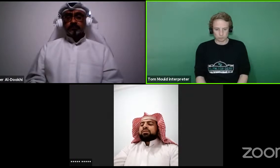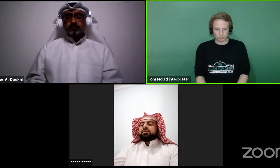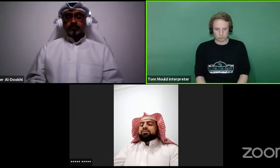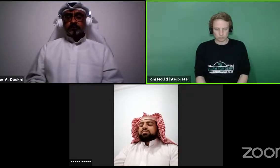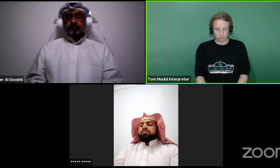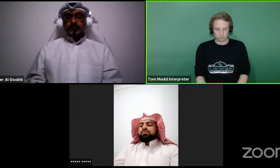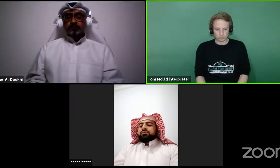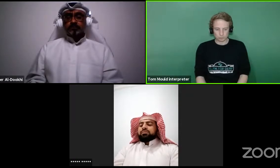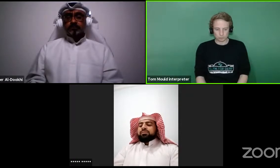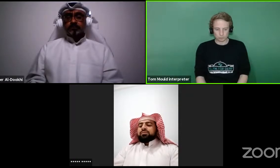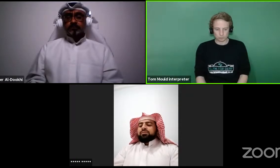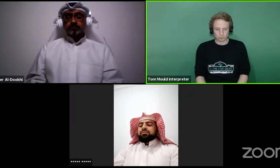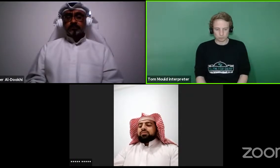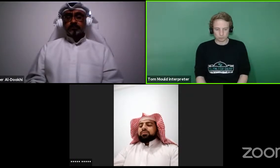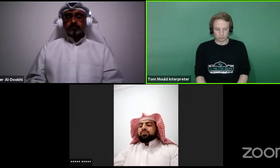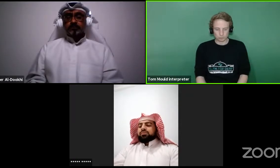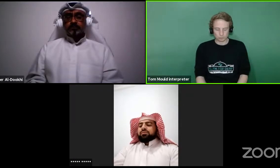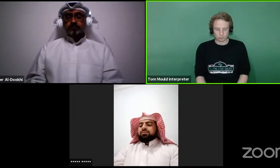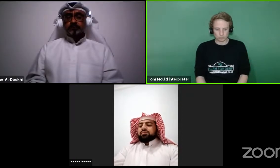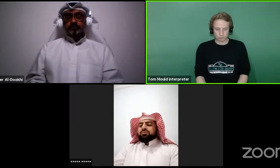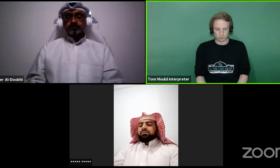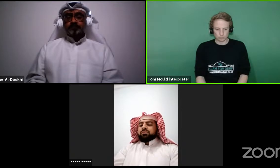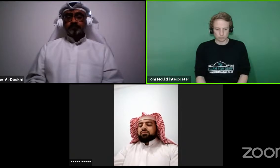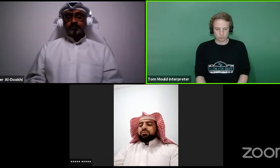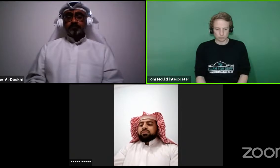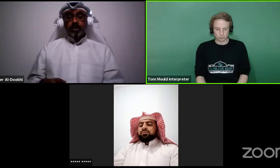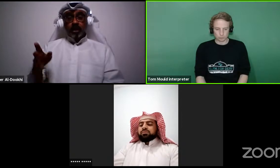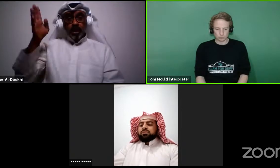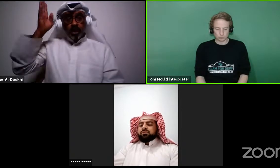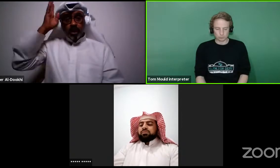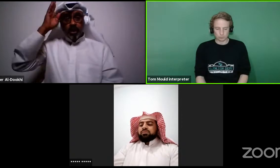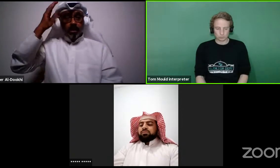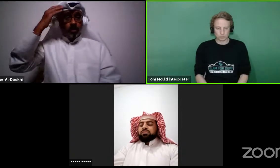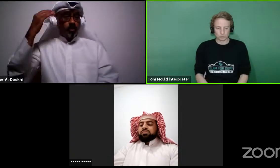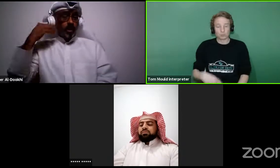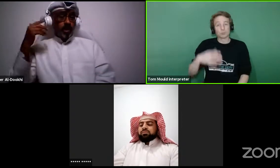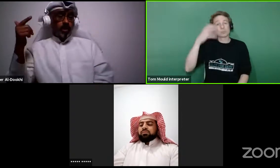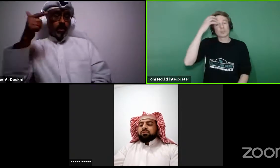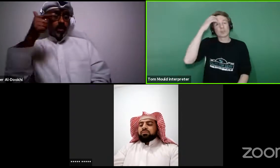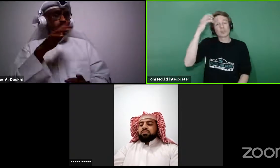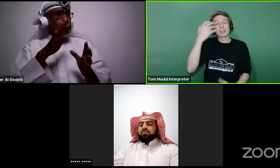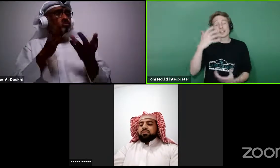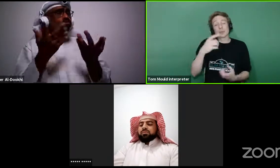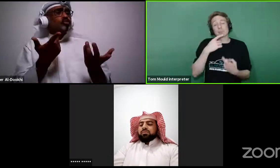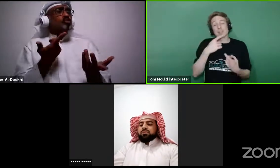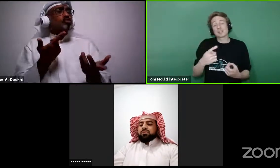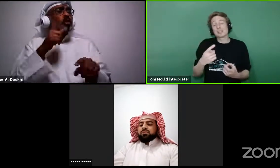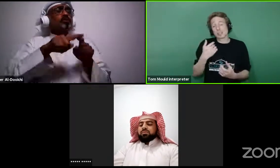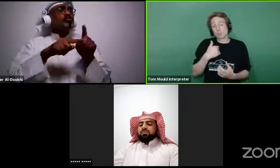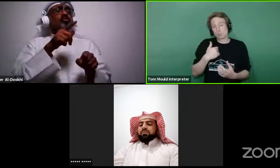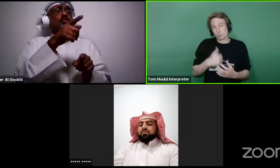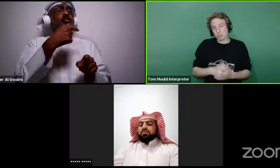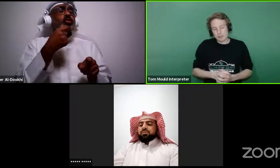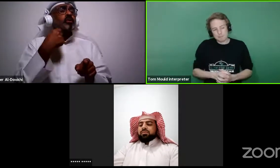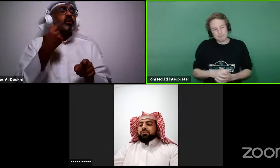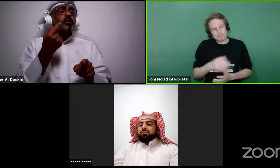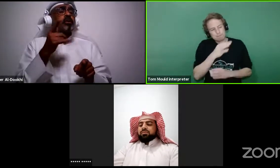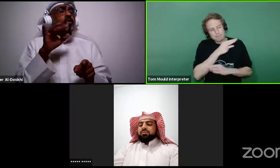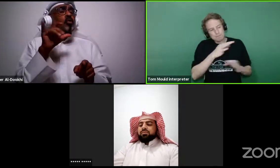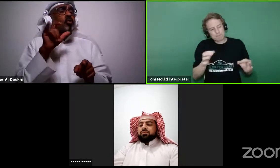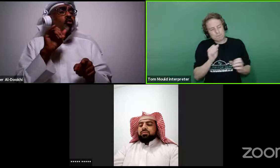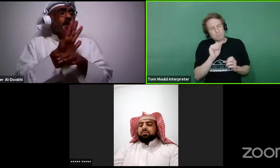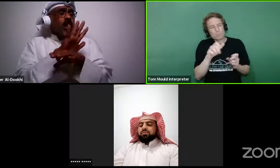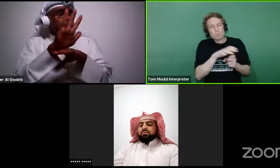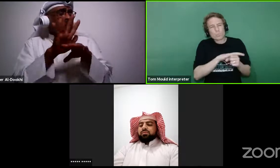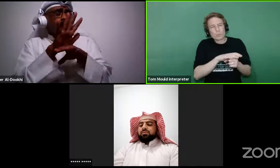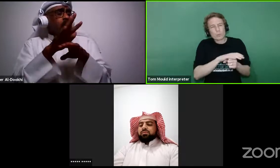الصادقين. The king said to the women, "What was your affair when you did seek to seduce Joseph?"